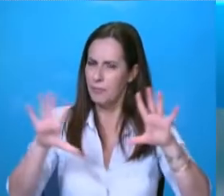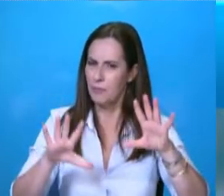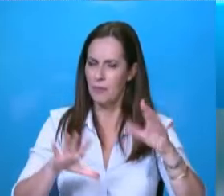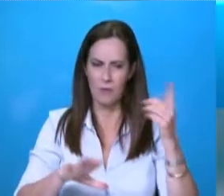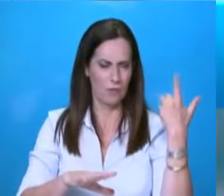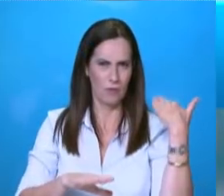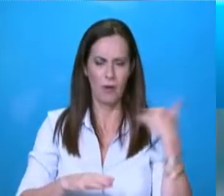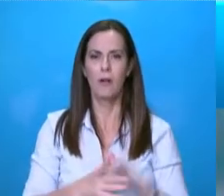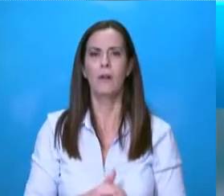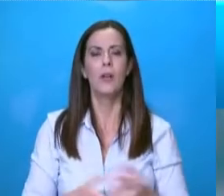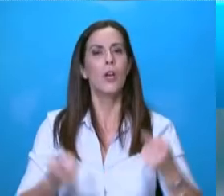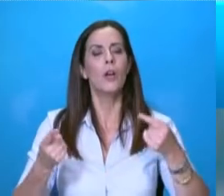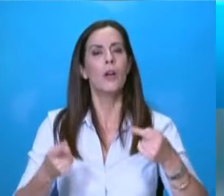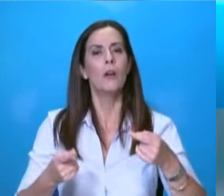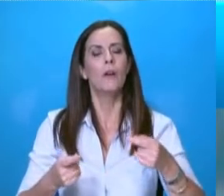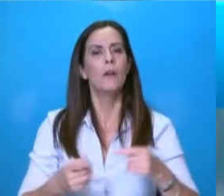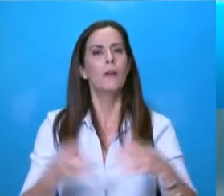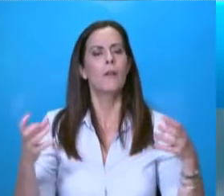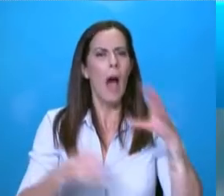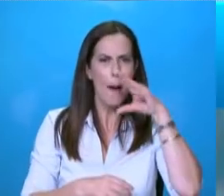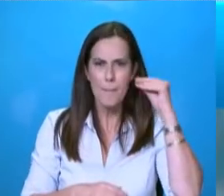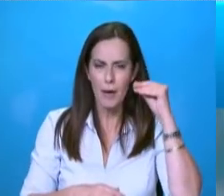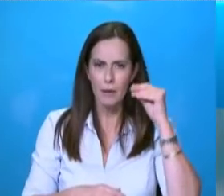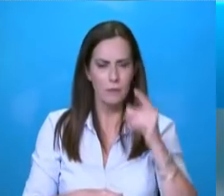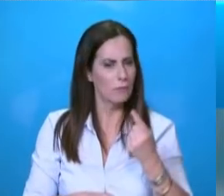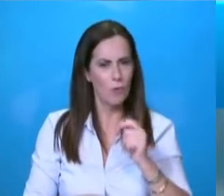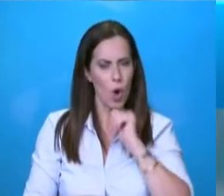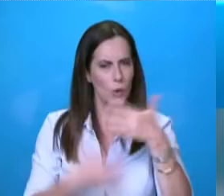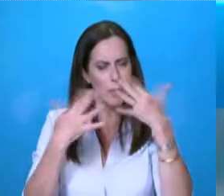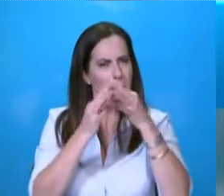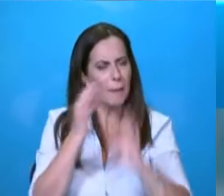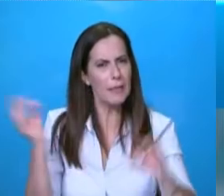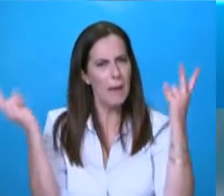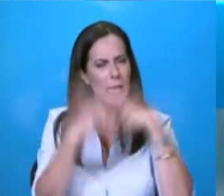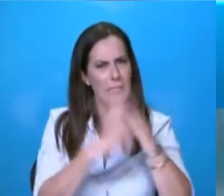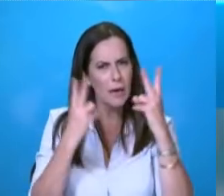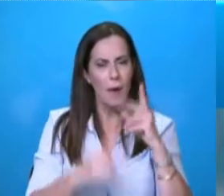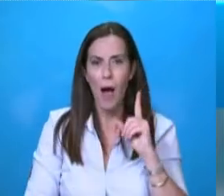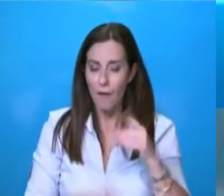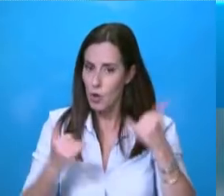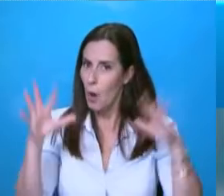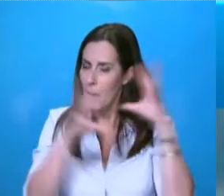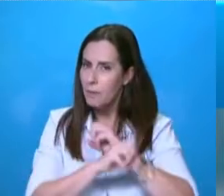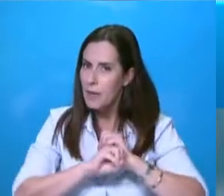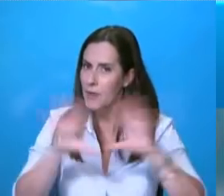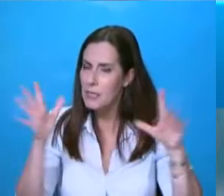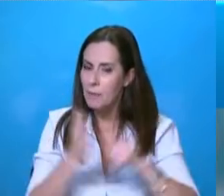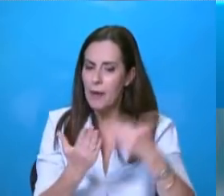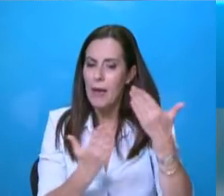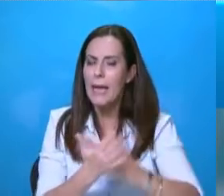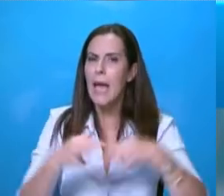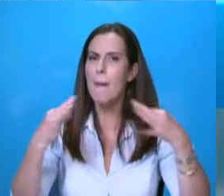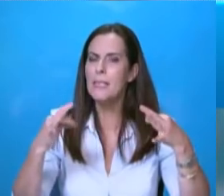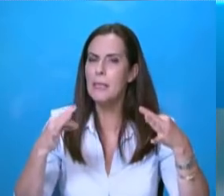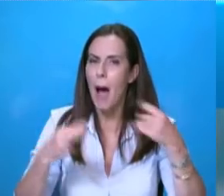השבוע. יושב ראש העבודה גשר, אמיר פרץ, עומד בסירובו לחשוף את פרטי ההסכם. אולם הערב אנחנו מפרסמים את טיוטת המסמך